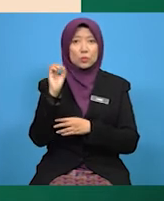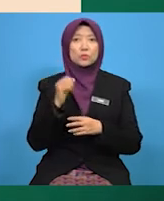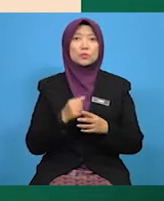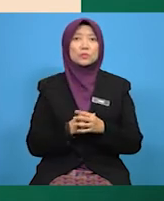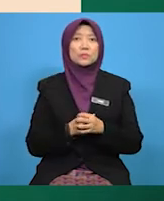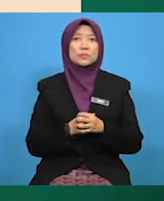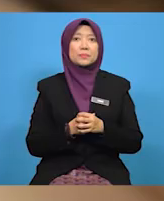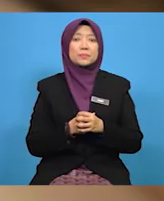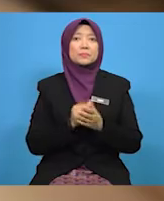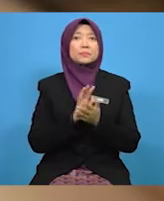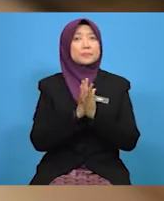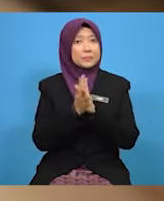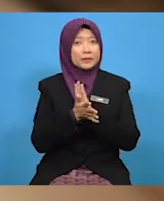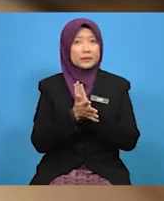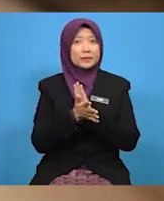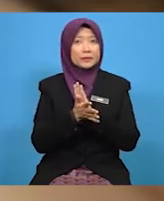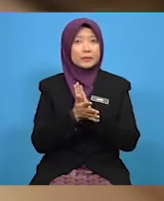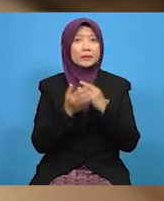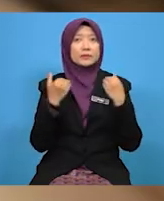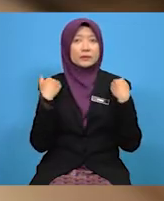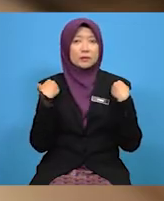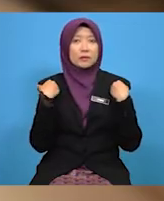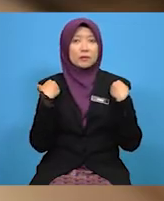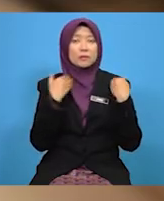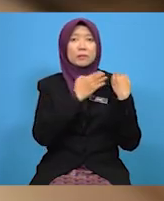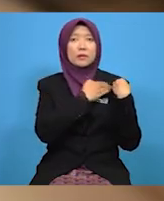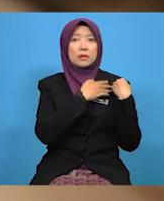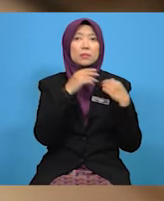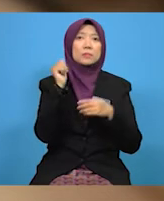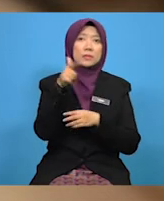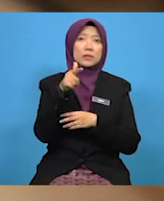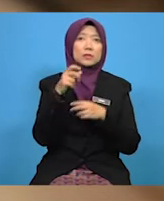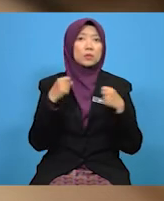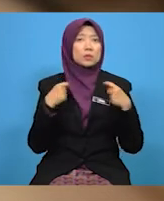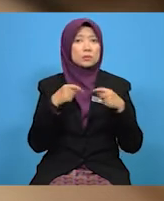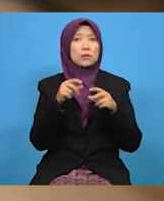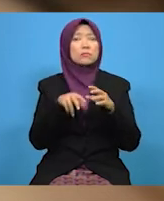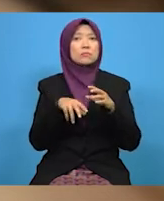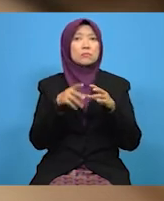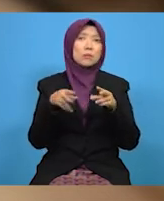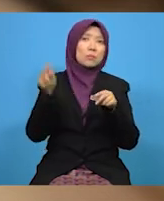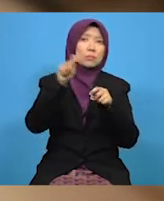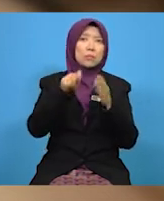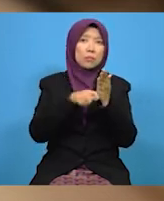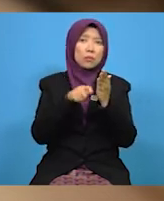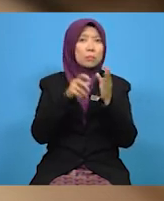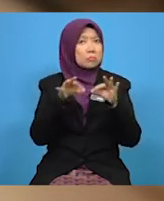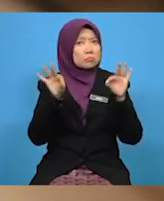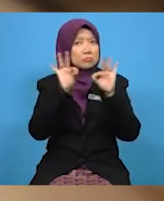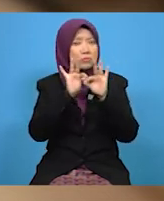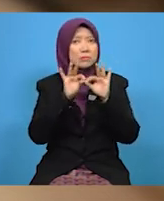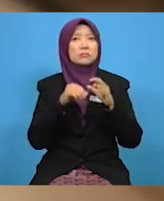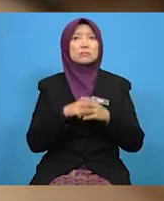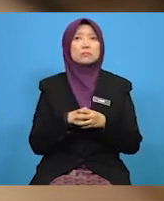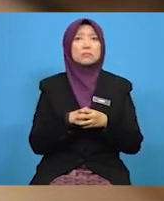53.41%. Jadi, adakah peranan perbelanjaan penggunaan swasta semakin penting dalam pertumbuhan ekonomi negara